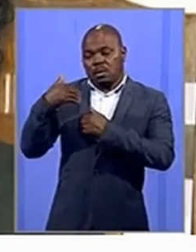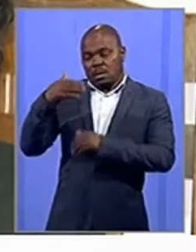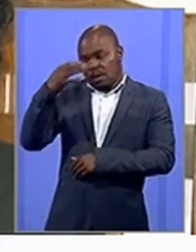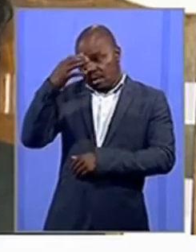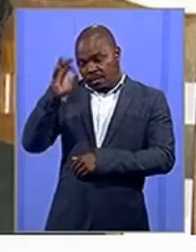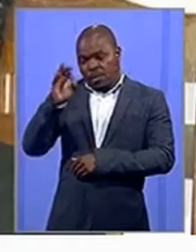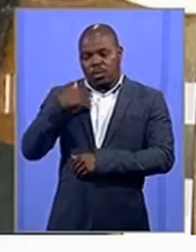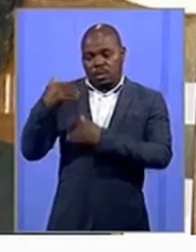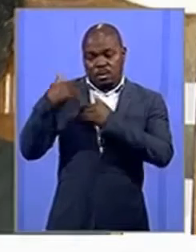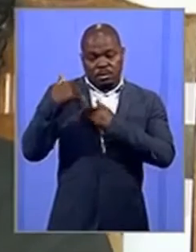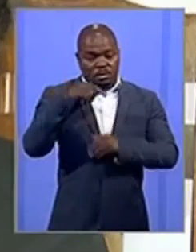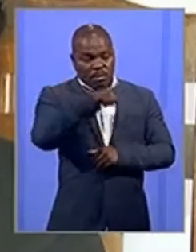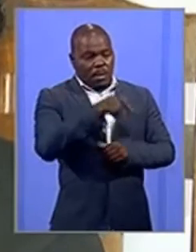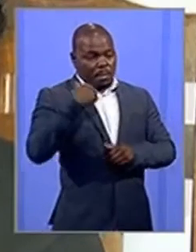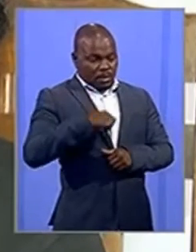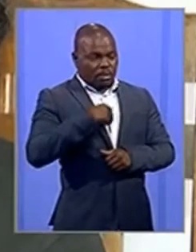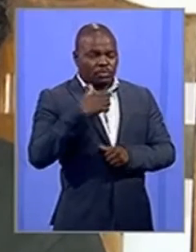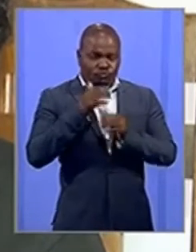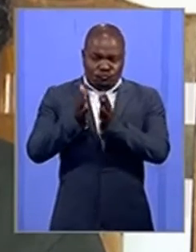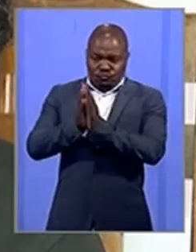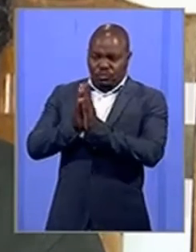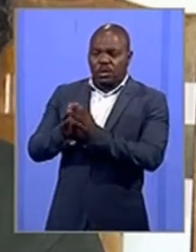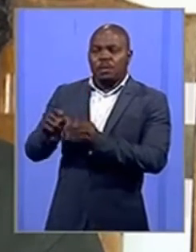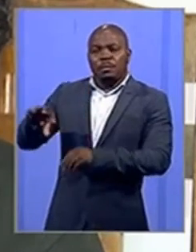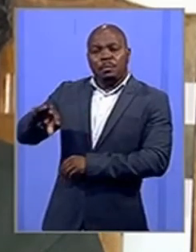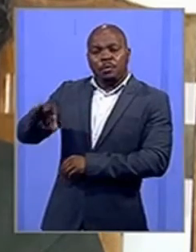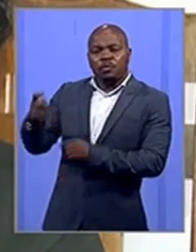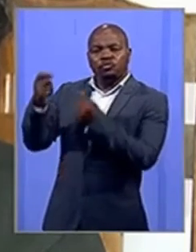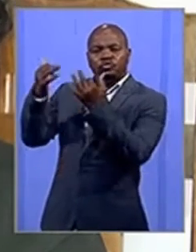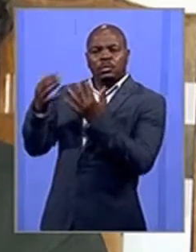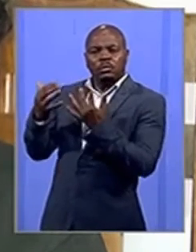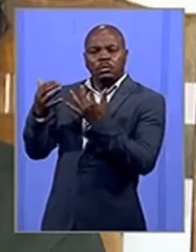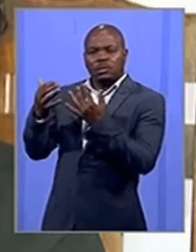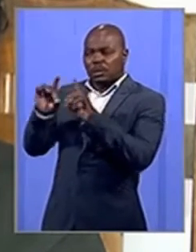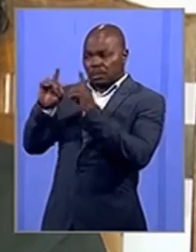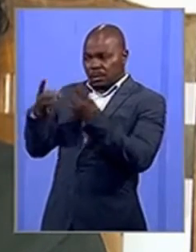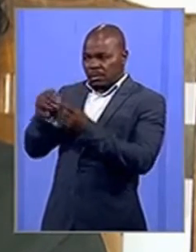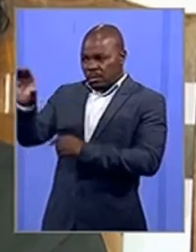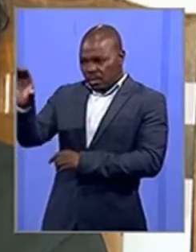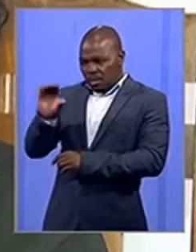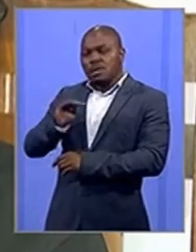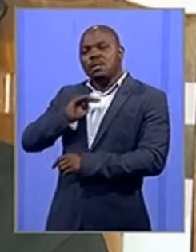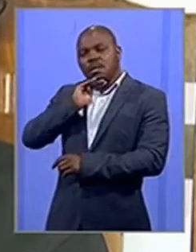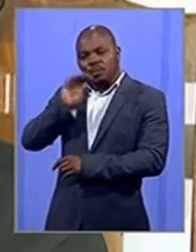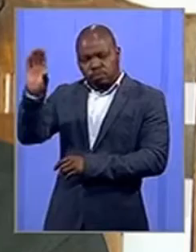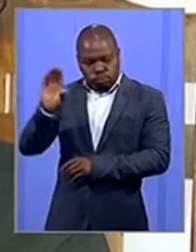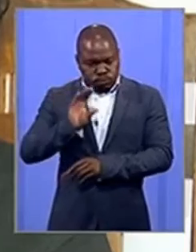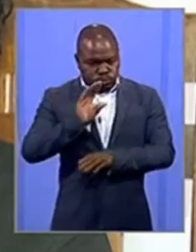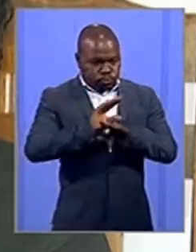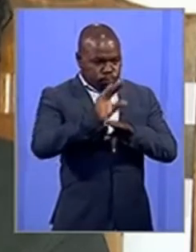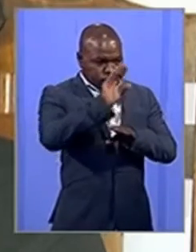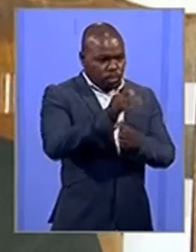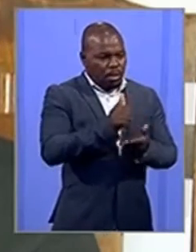re kopile gore provincial treasury e re fe ledi le legano gonyana go thusa dimasepala tse